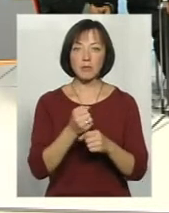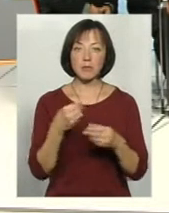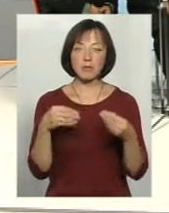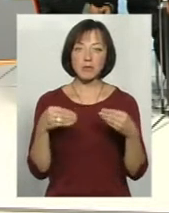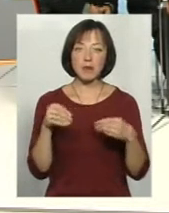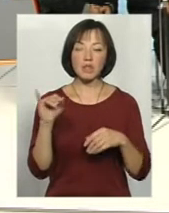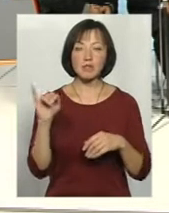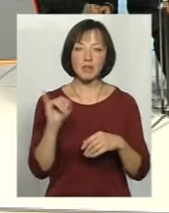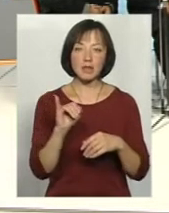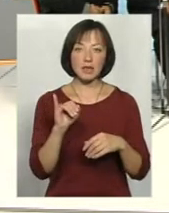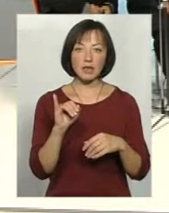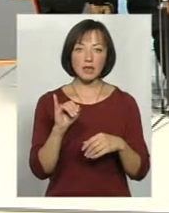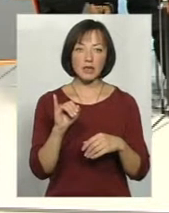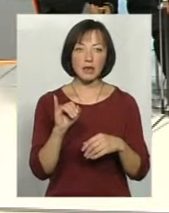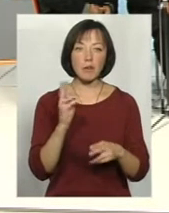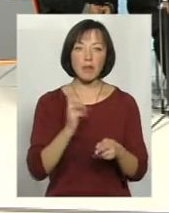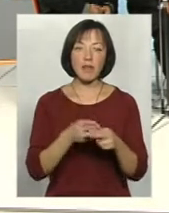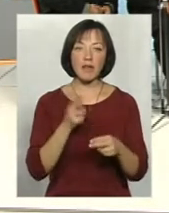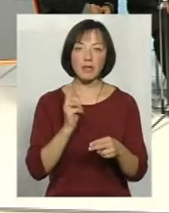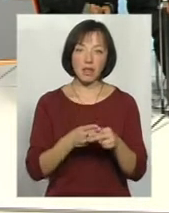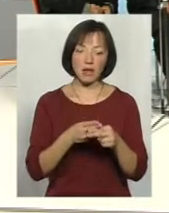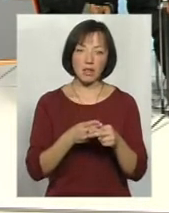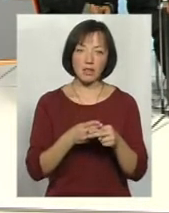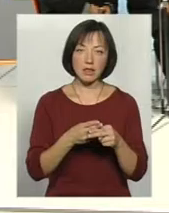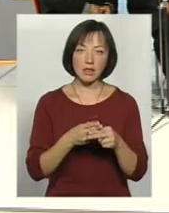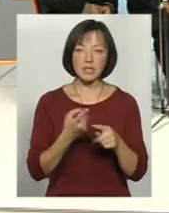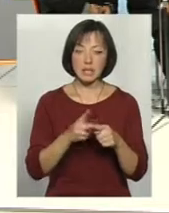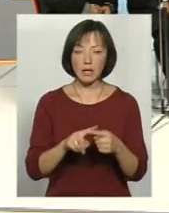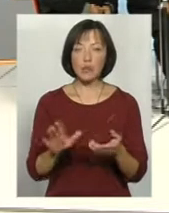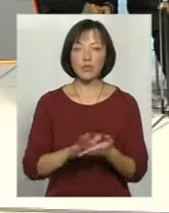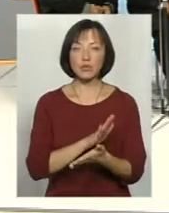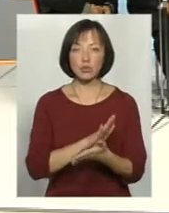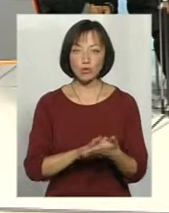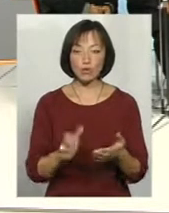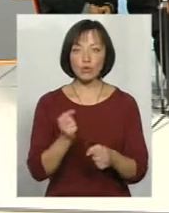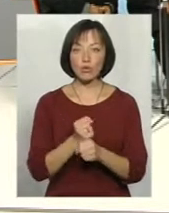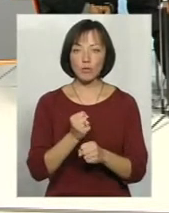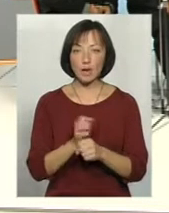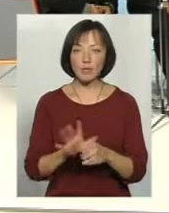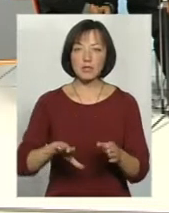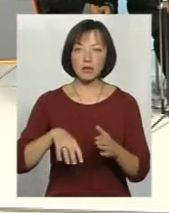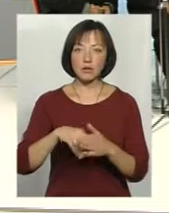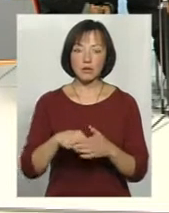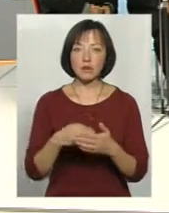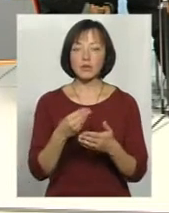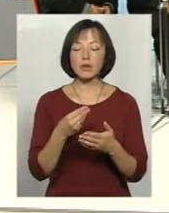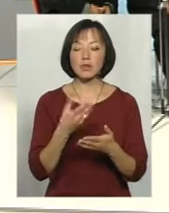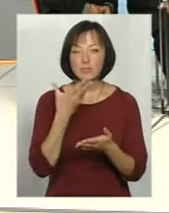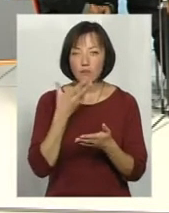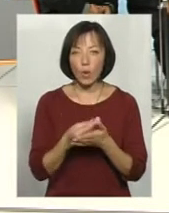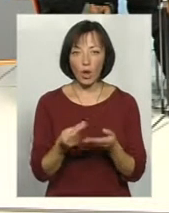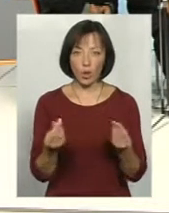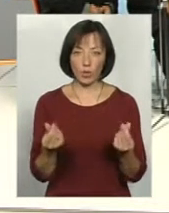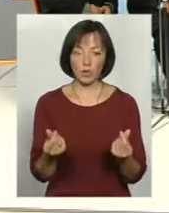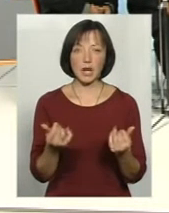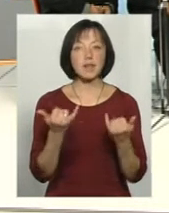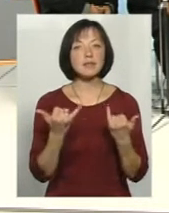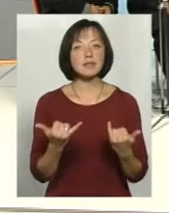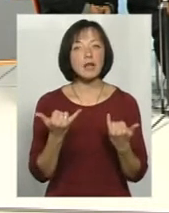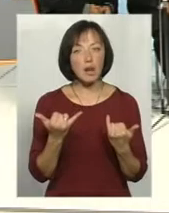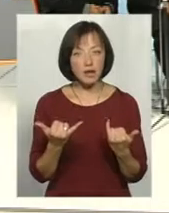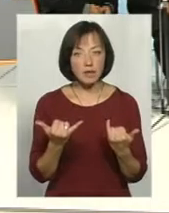і метал на пилені. Це безкоштовно ми робили за рахунок власних надходжень. Зараз,